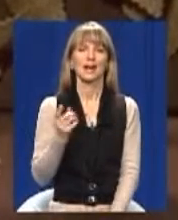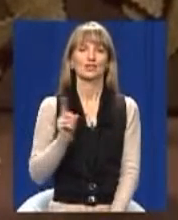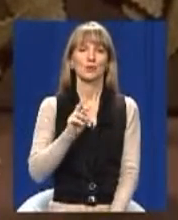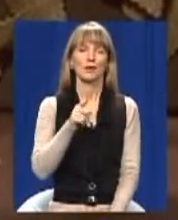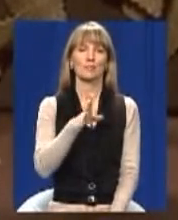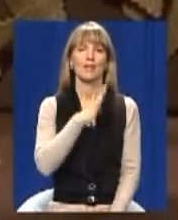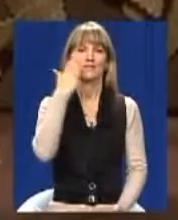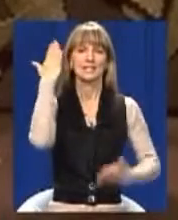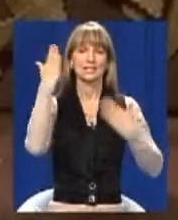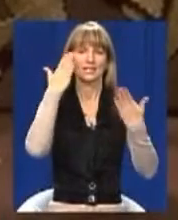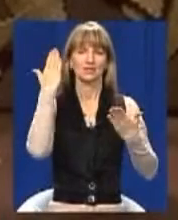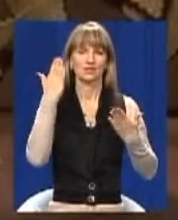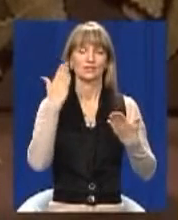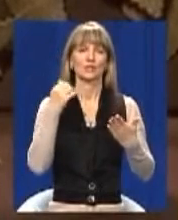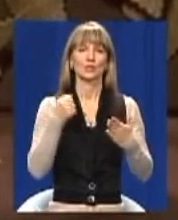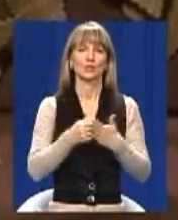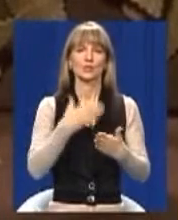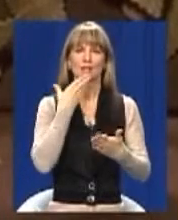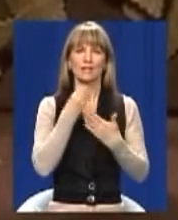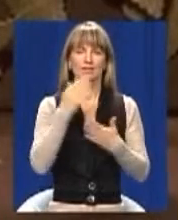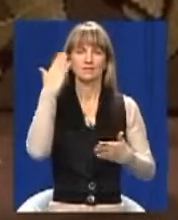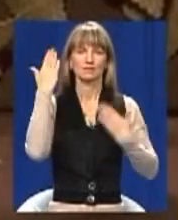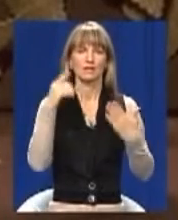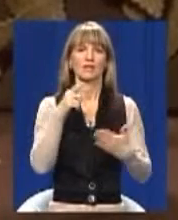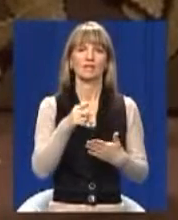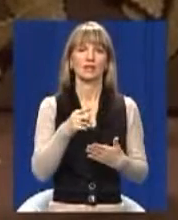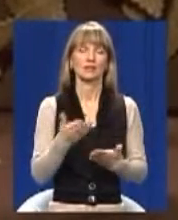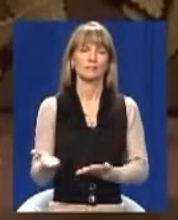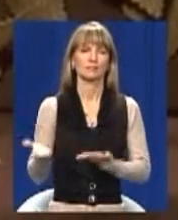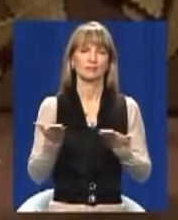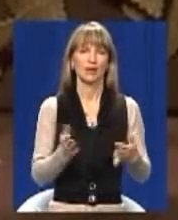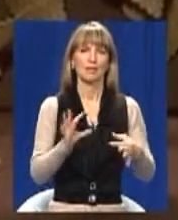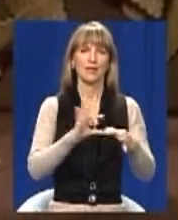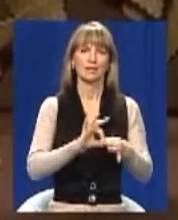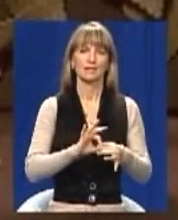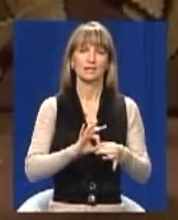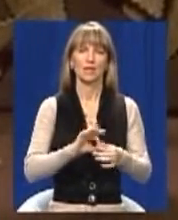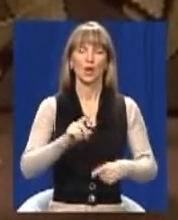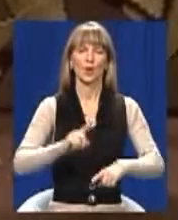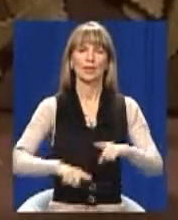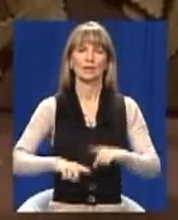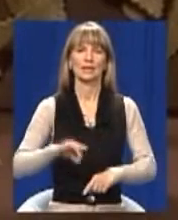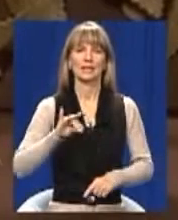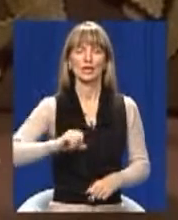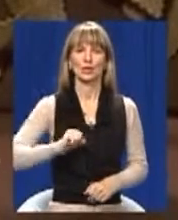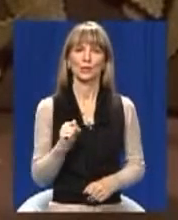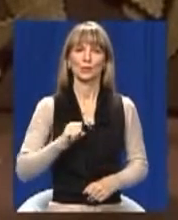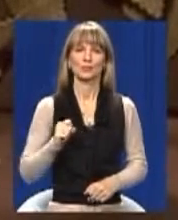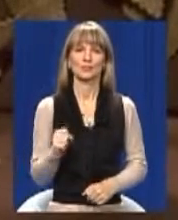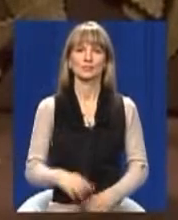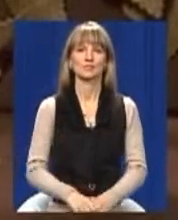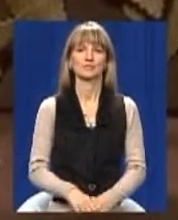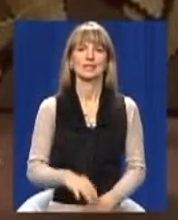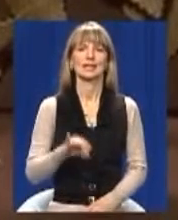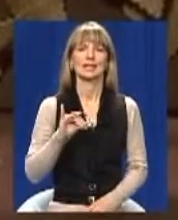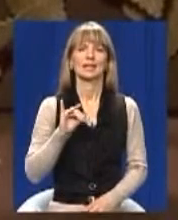було веселіше, то до своєї забавки він запросить приєднатися родичів та друзів.